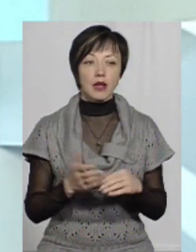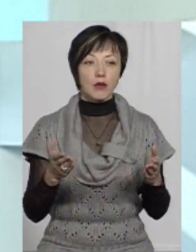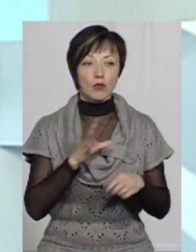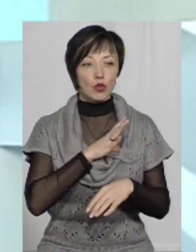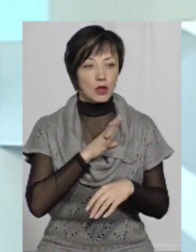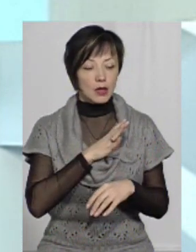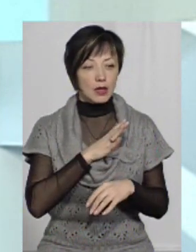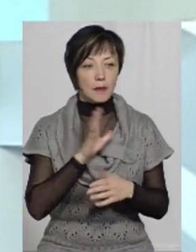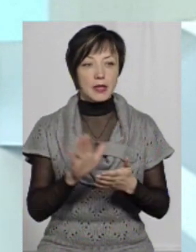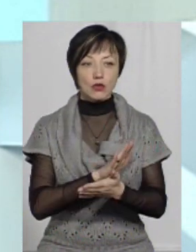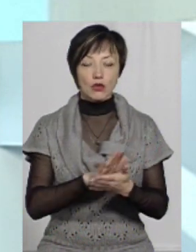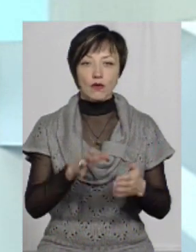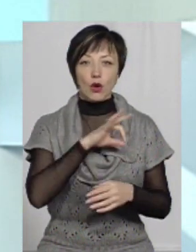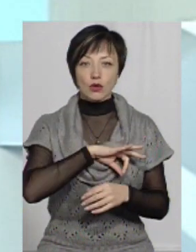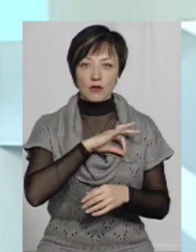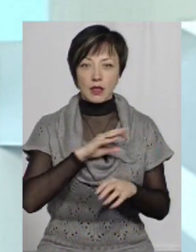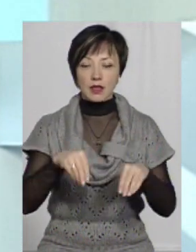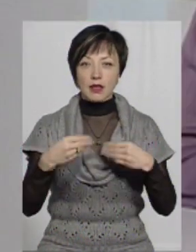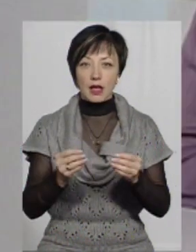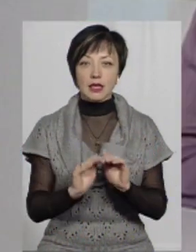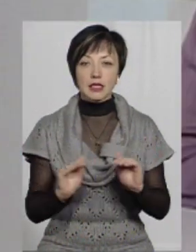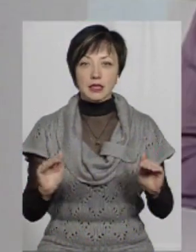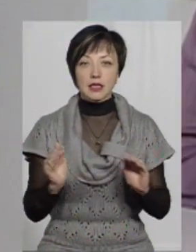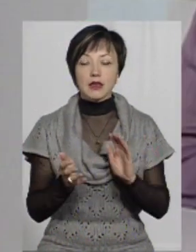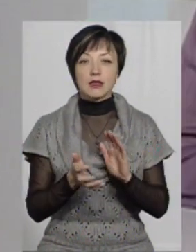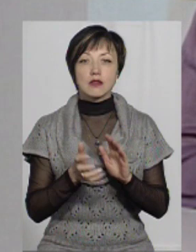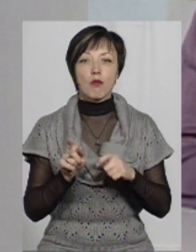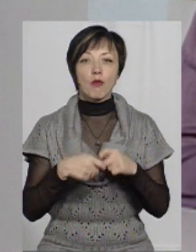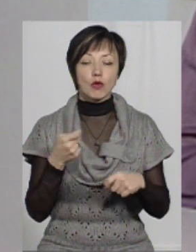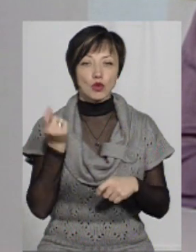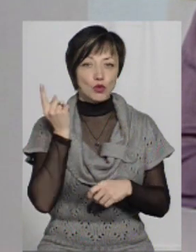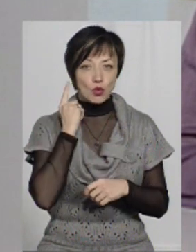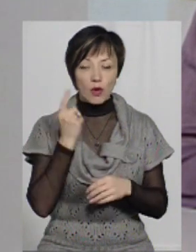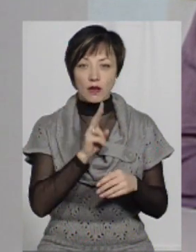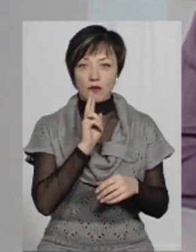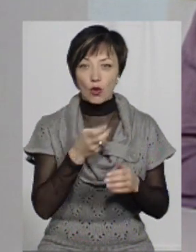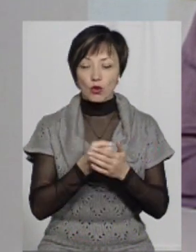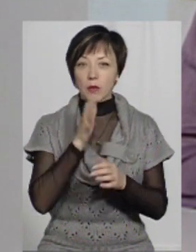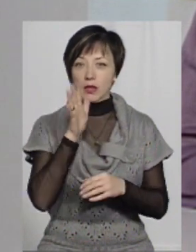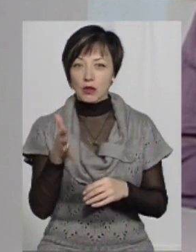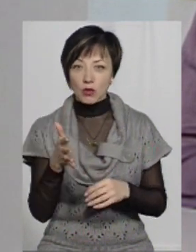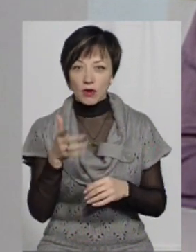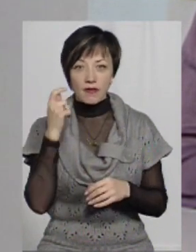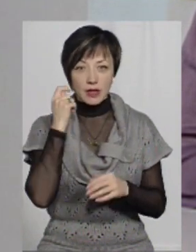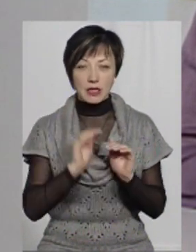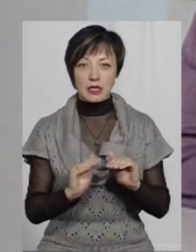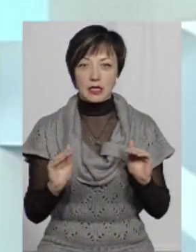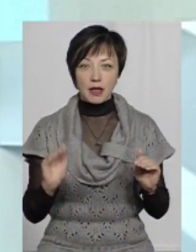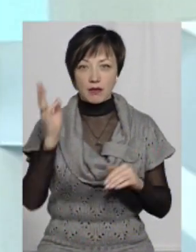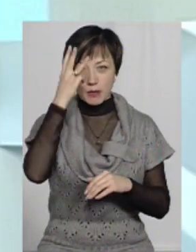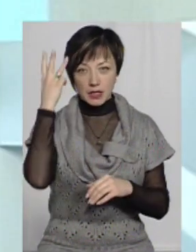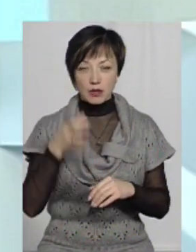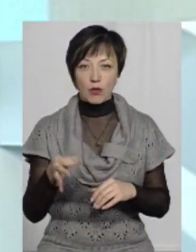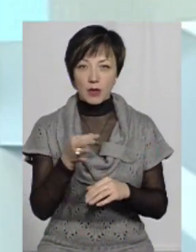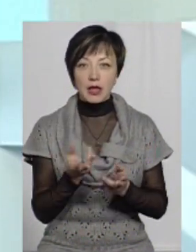які були в безкоштовне користування надані дітям з вадами слуху від 2 до 5 років вік цих дітей в